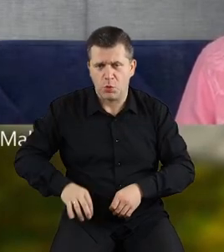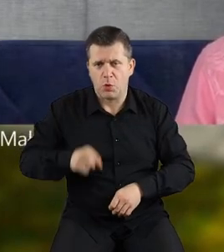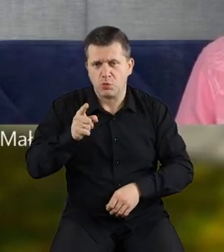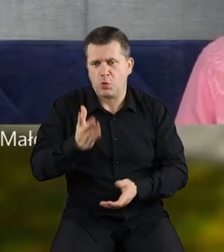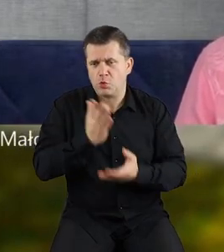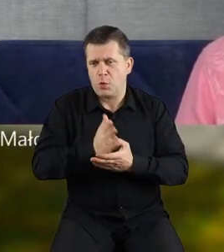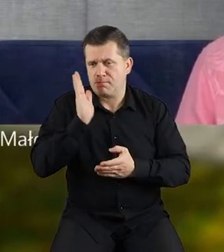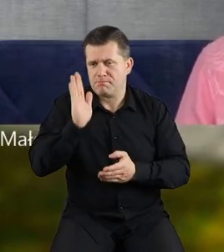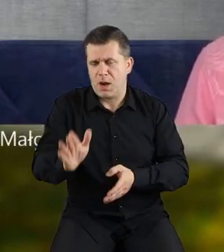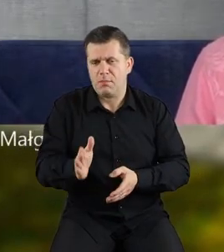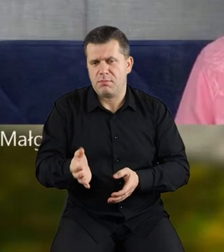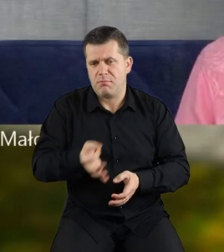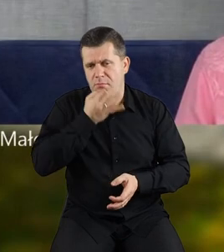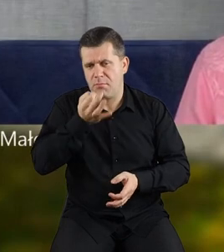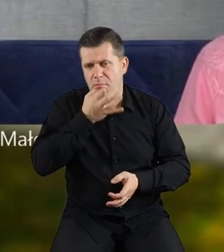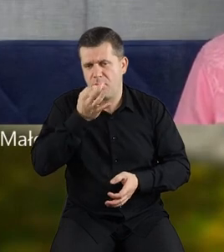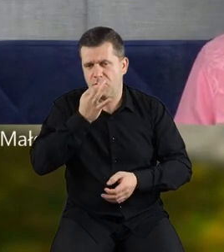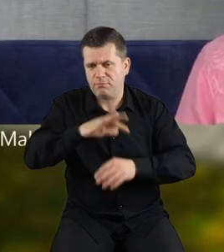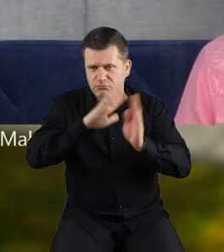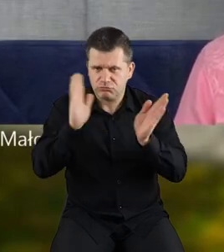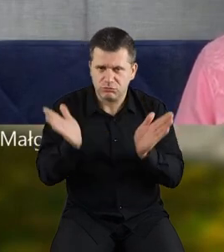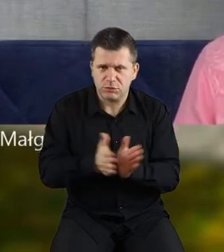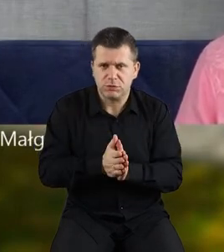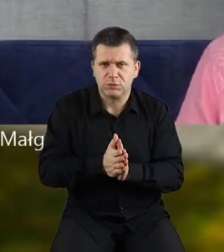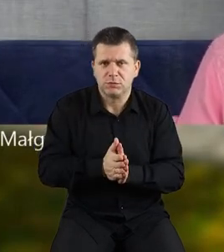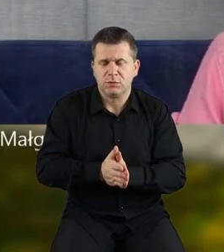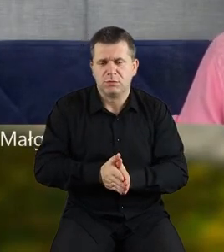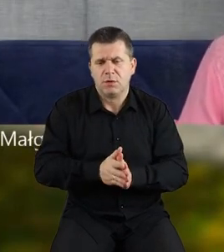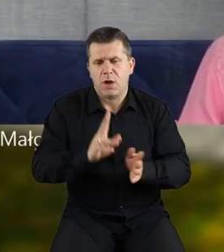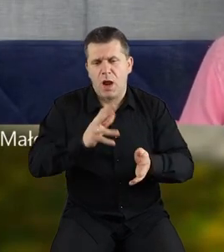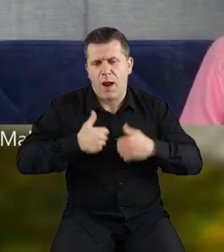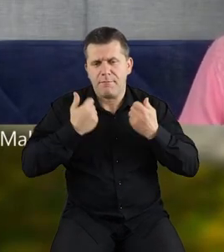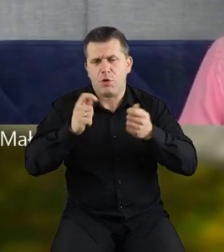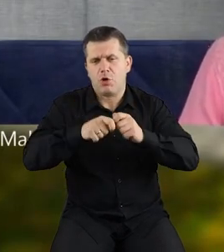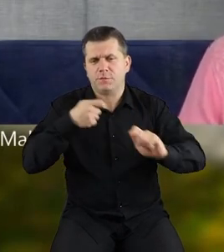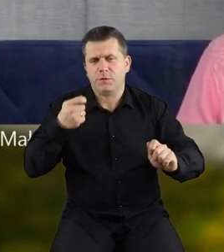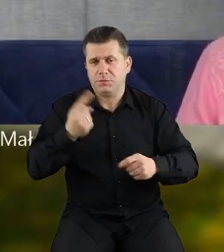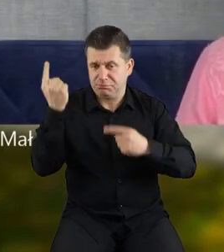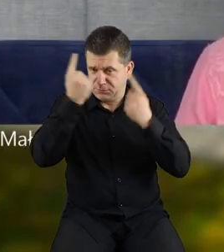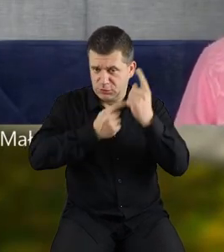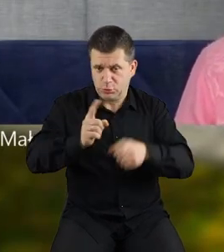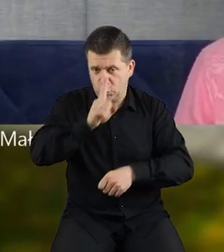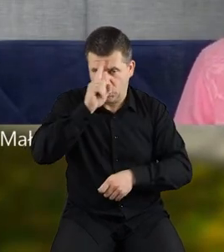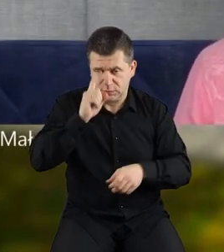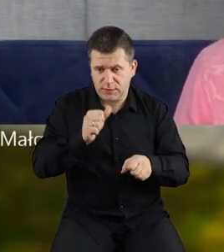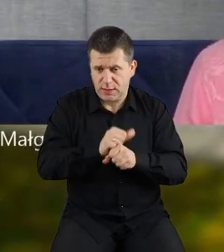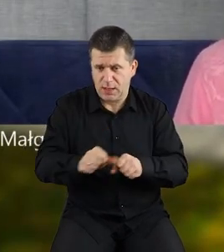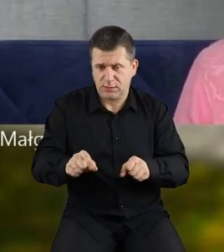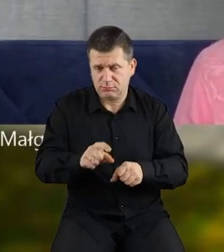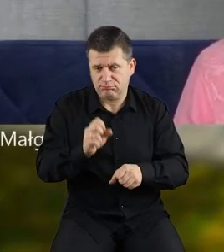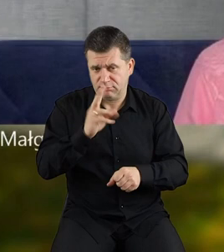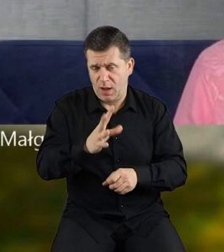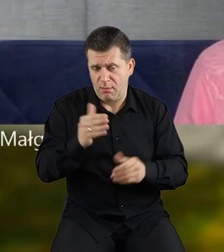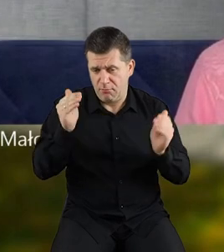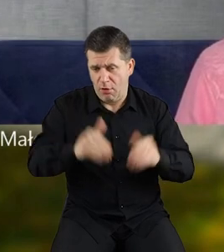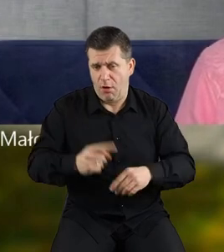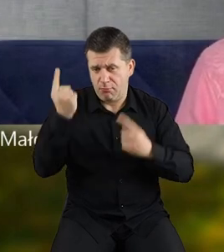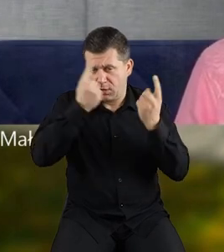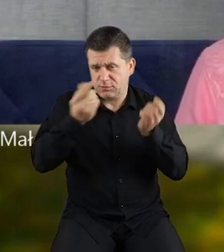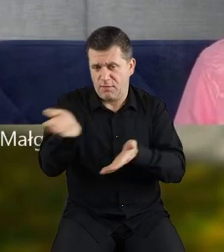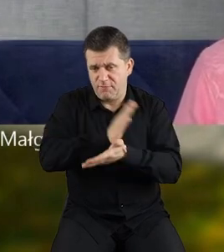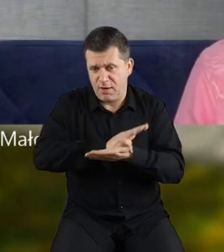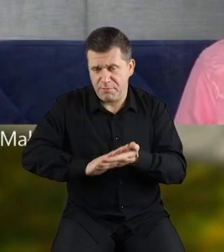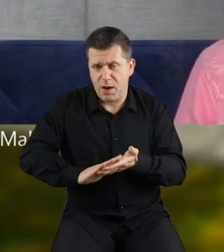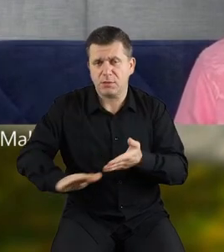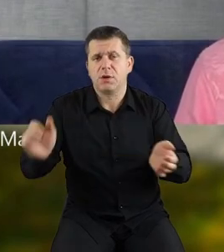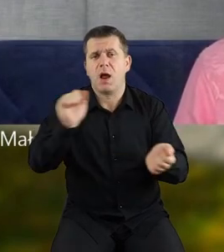i właściwie są już na dobrej drodze, żeby to wszystko się rozwiązało. Czy myślisz, że ludzie są tak skłonni